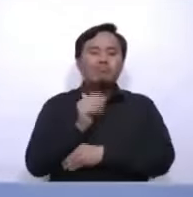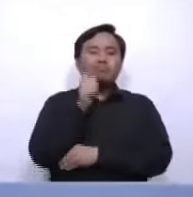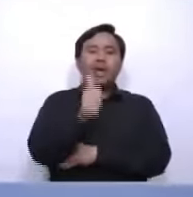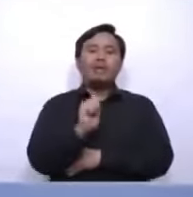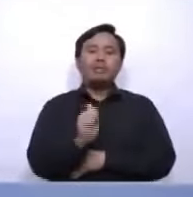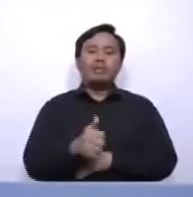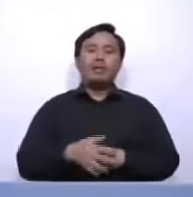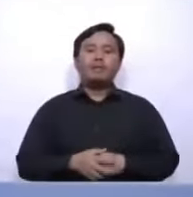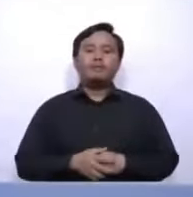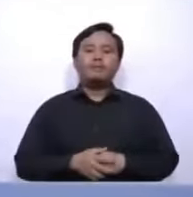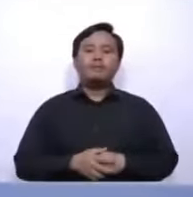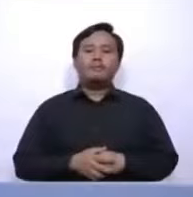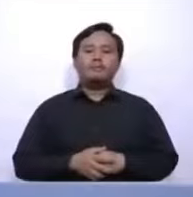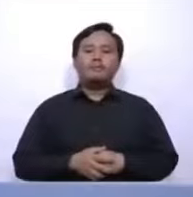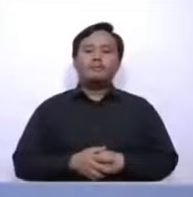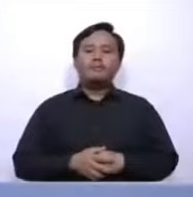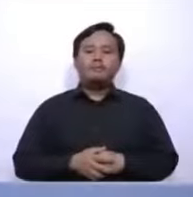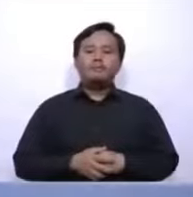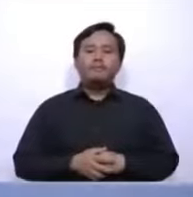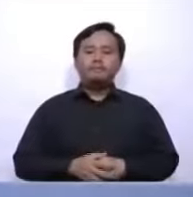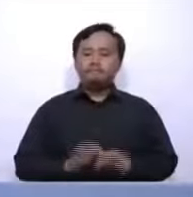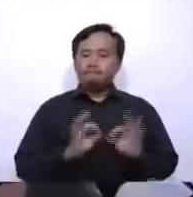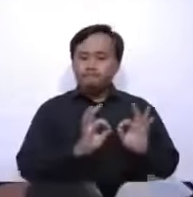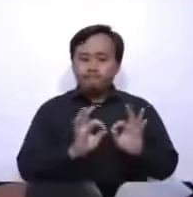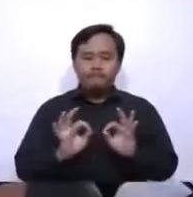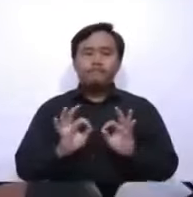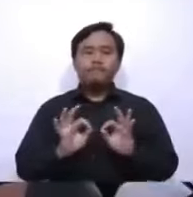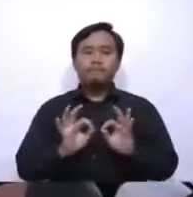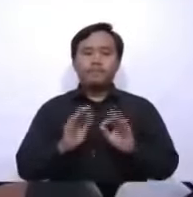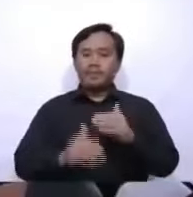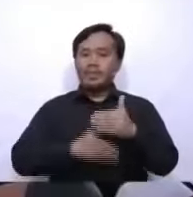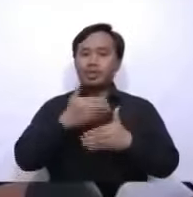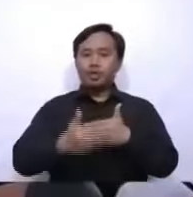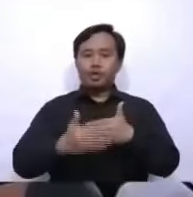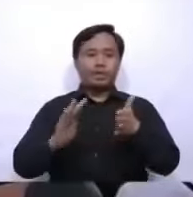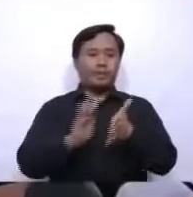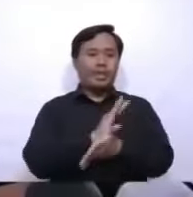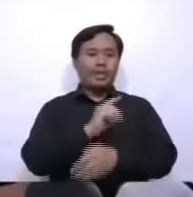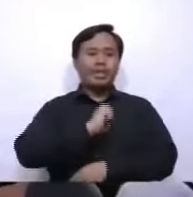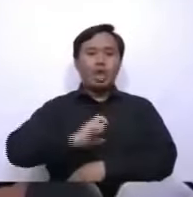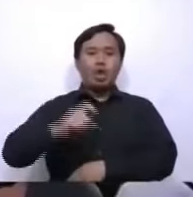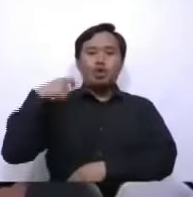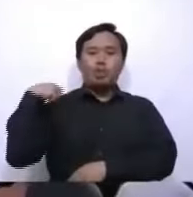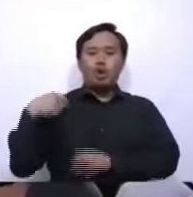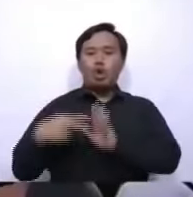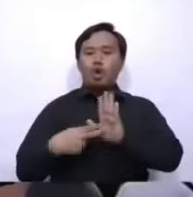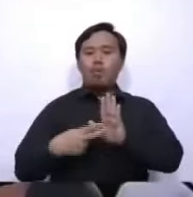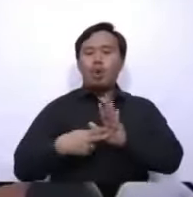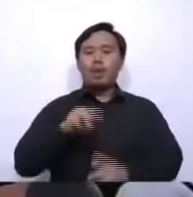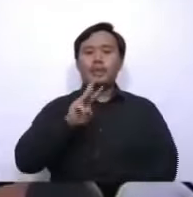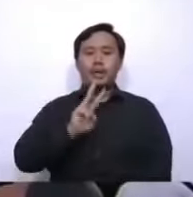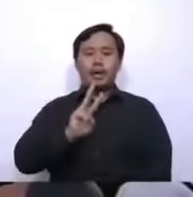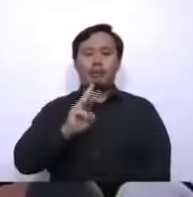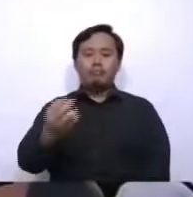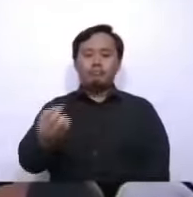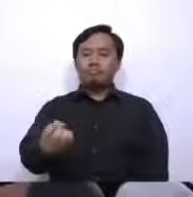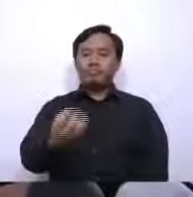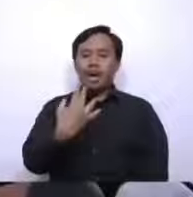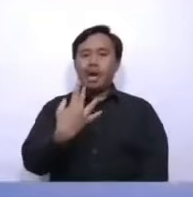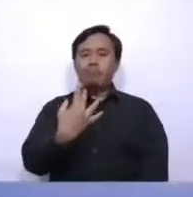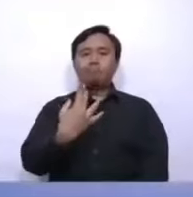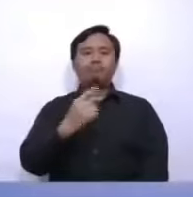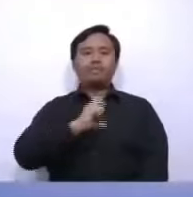sekalian. Baik, mohon tenang. Berikutnya kesempatan Cagub nomor urut 3 untuk menanggapi